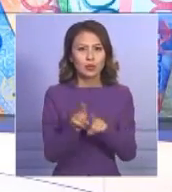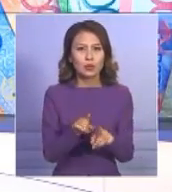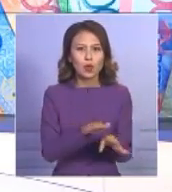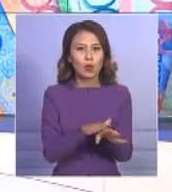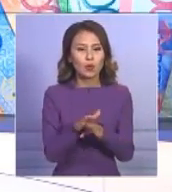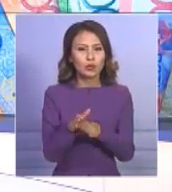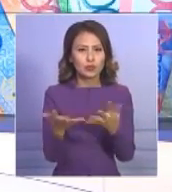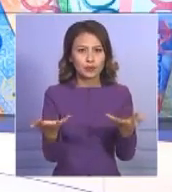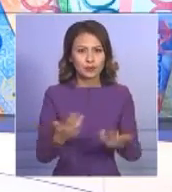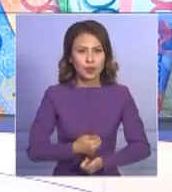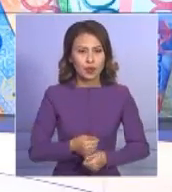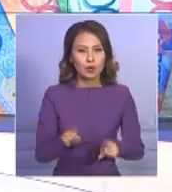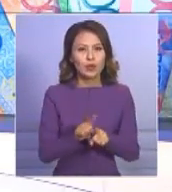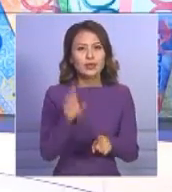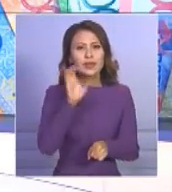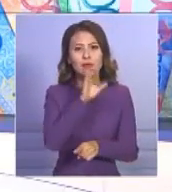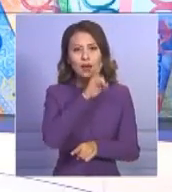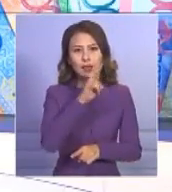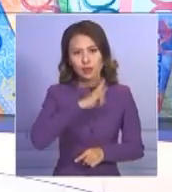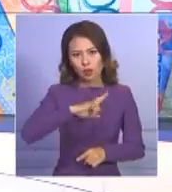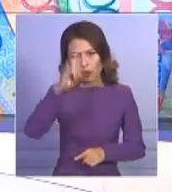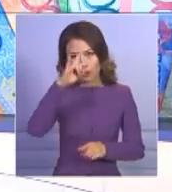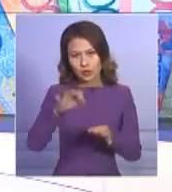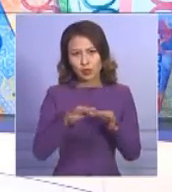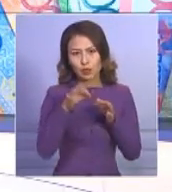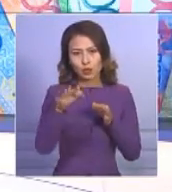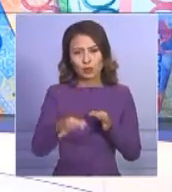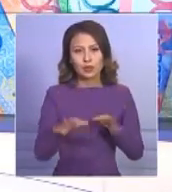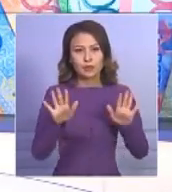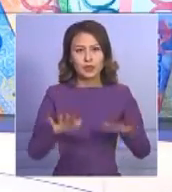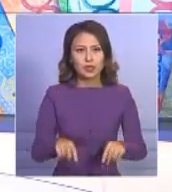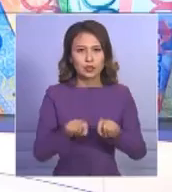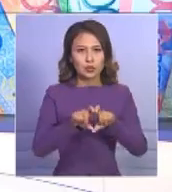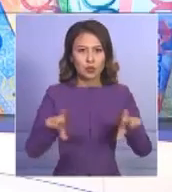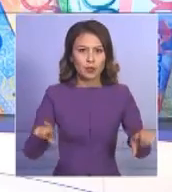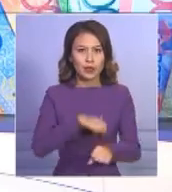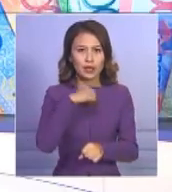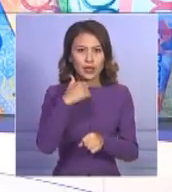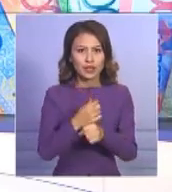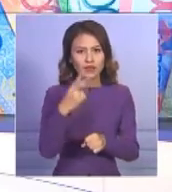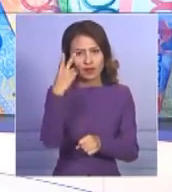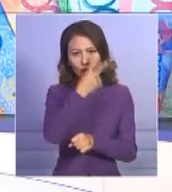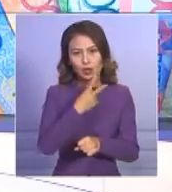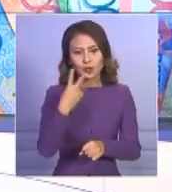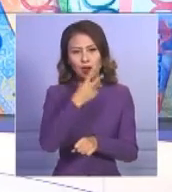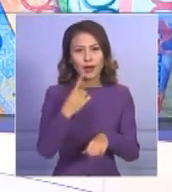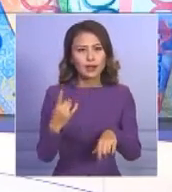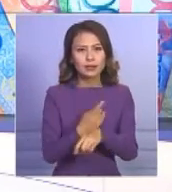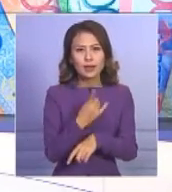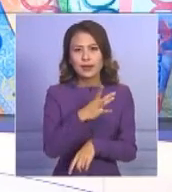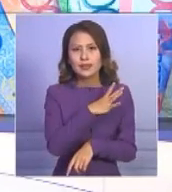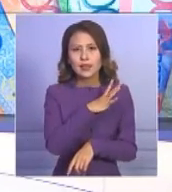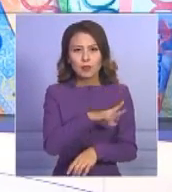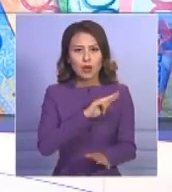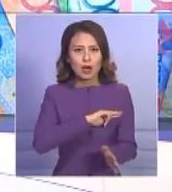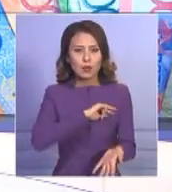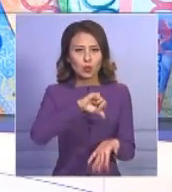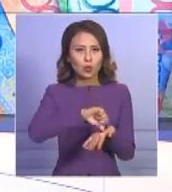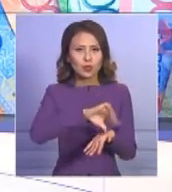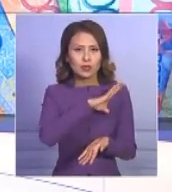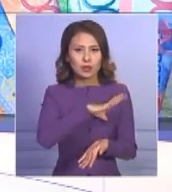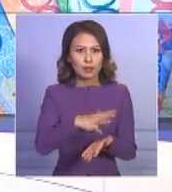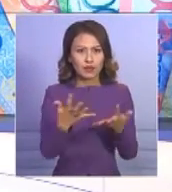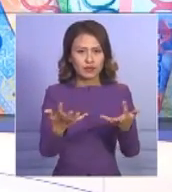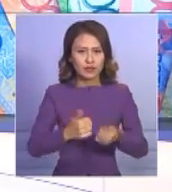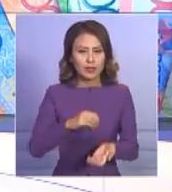агенттігінің өкілдері қолға түсірді. Оқиға солтүстік Қазақстан облысында болып отыр. Мектеп басшысы 2 жылда бірде-бір рет жұмыста болмаған азаматшаны